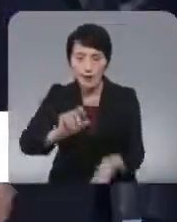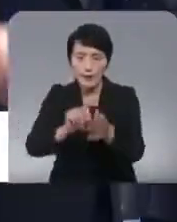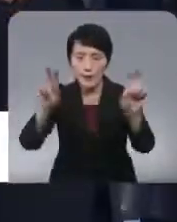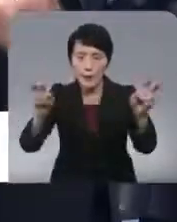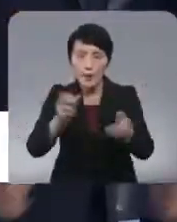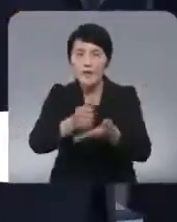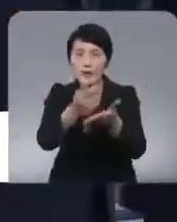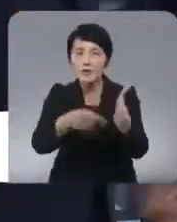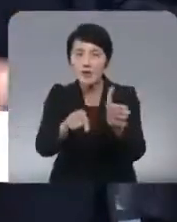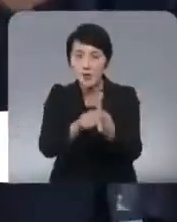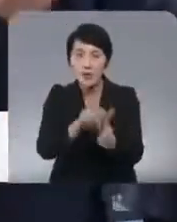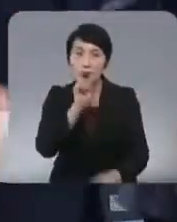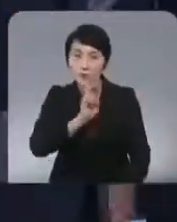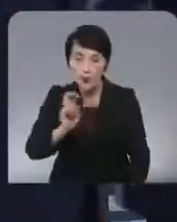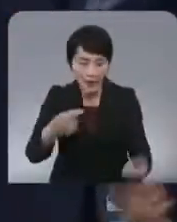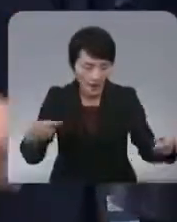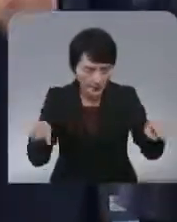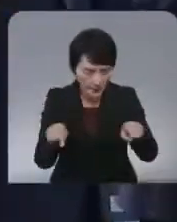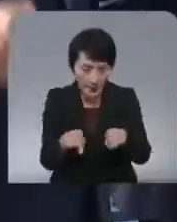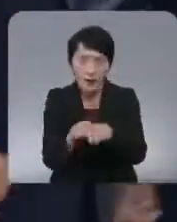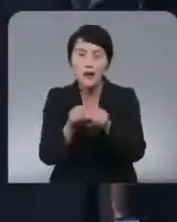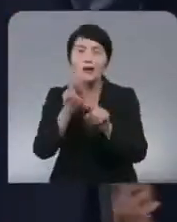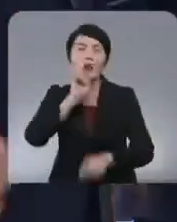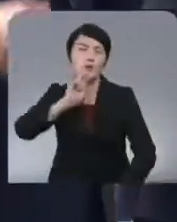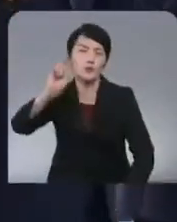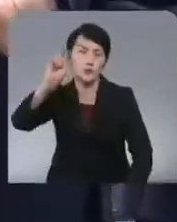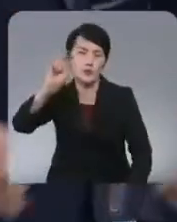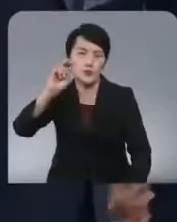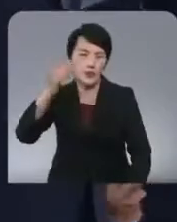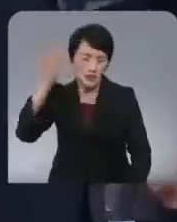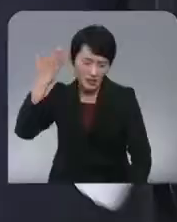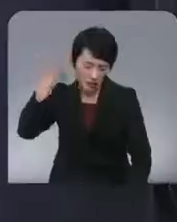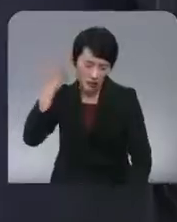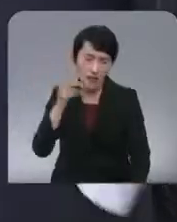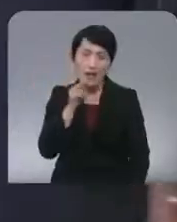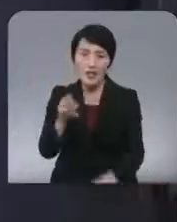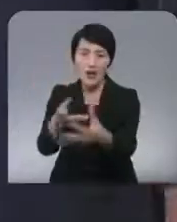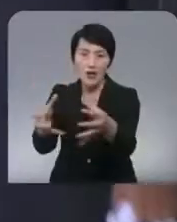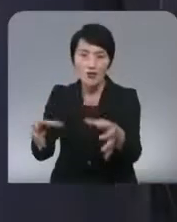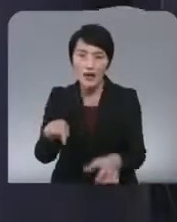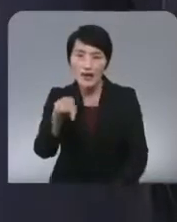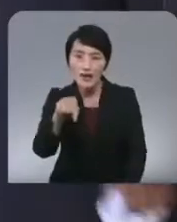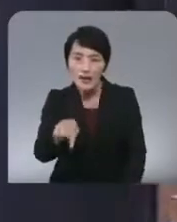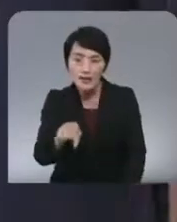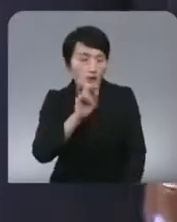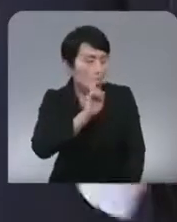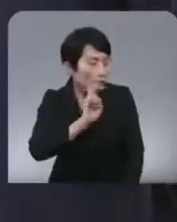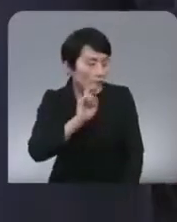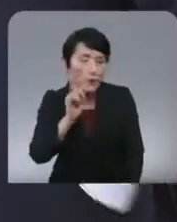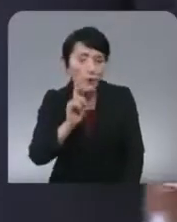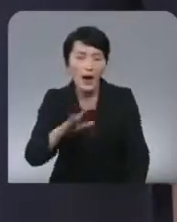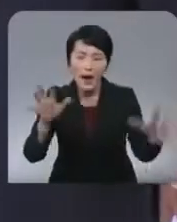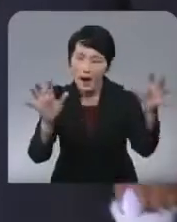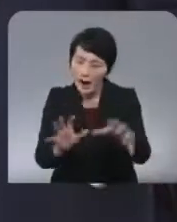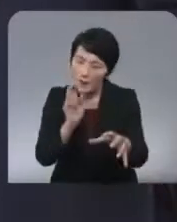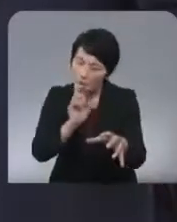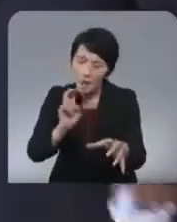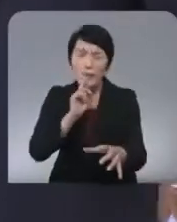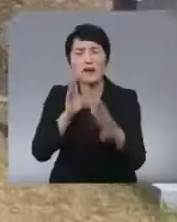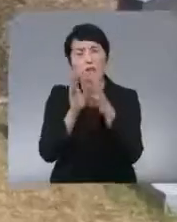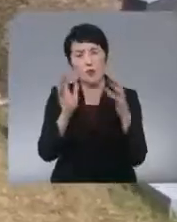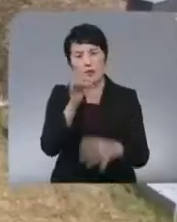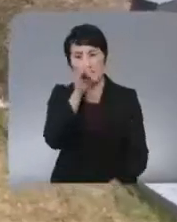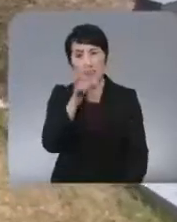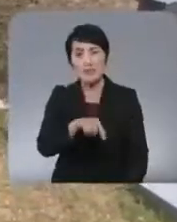presiden Yun berjanji untuk mendukung pembangunan ekonomi di Guangzhou dan wilayah sekitarnya di provinsi jeolla usai menyampaikan pidato Presiden Yun